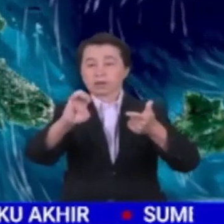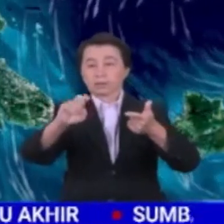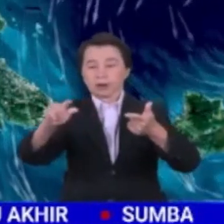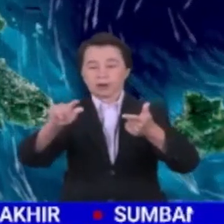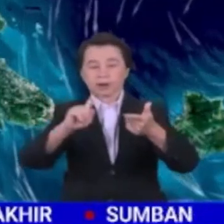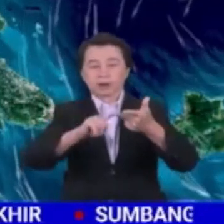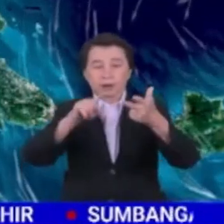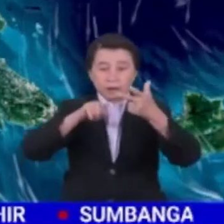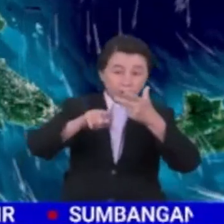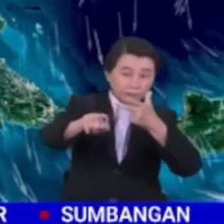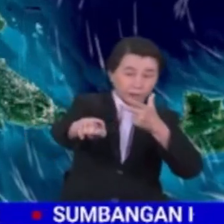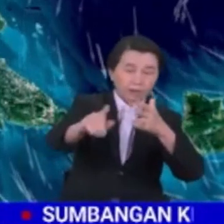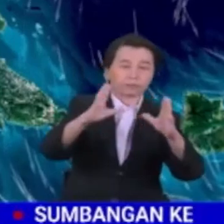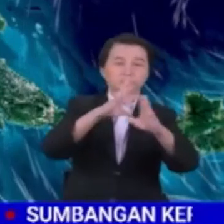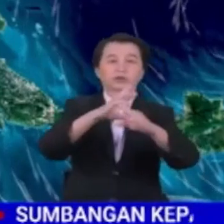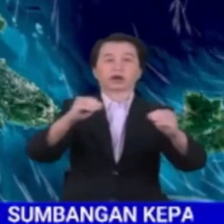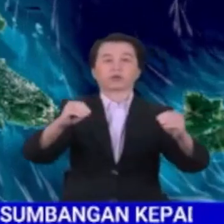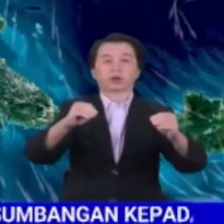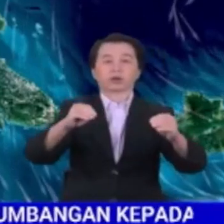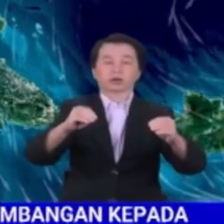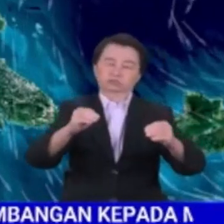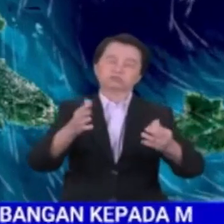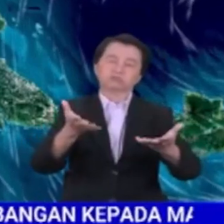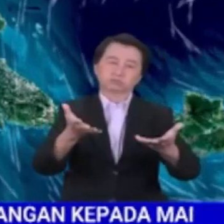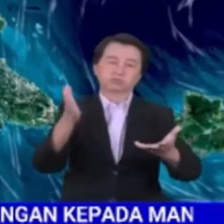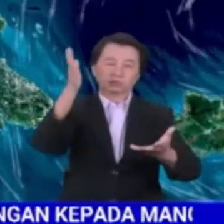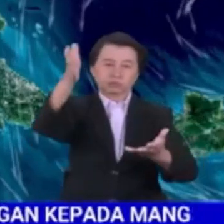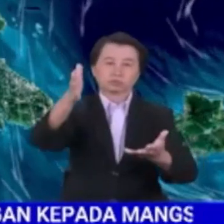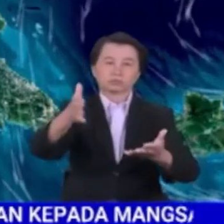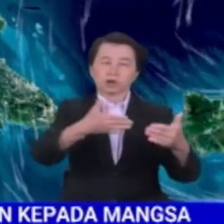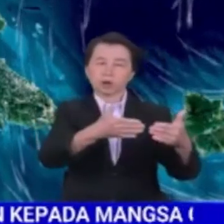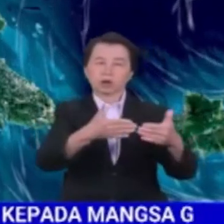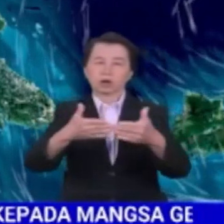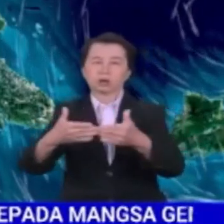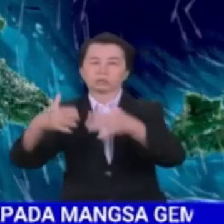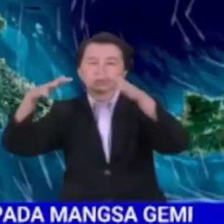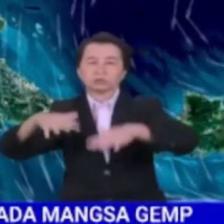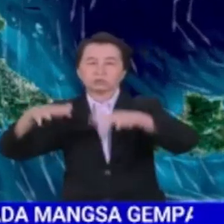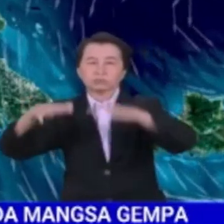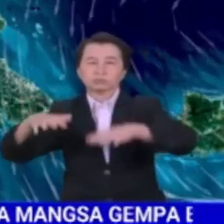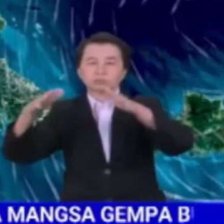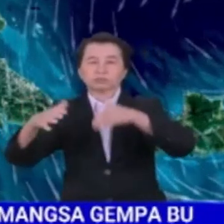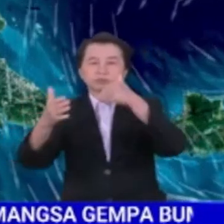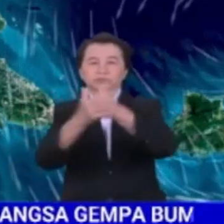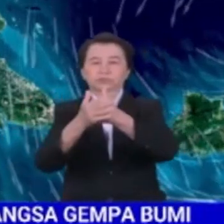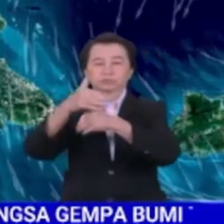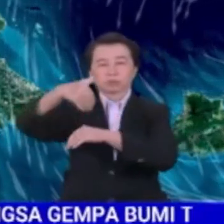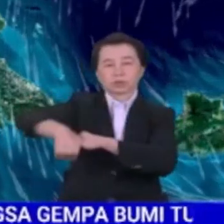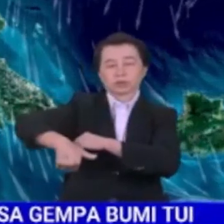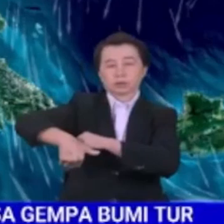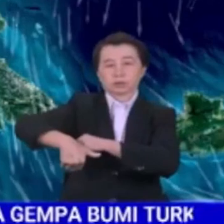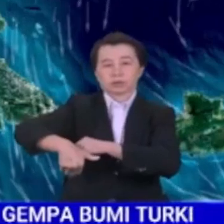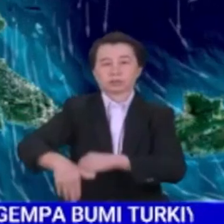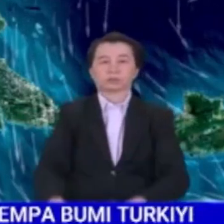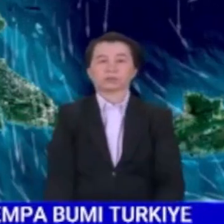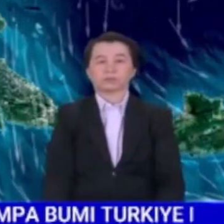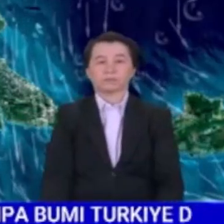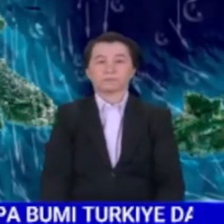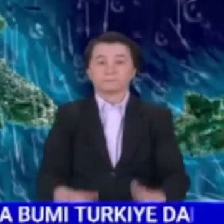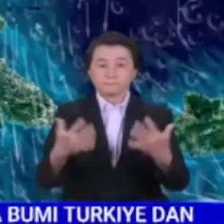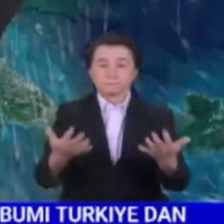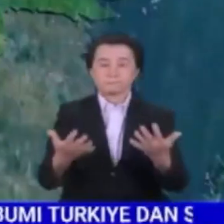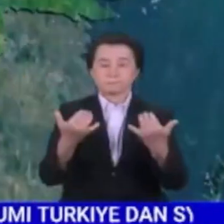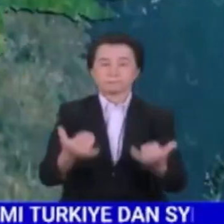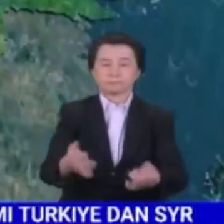pedalaman negeri Sarawak. Ia juga dijangkakan akan berlanjutan sehingga ke lewat malam nanti. Seterusnya